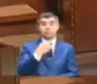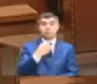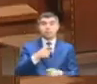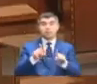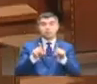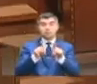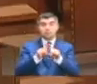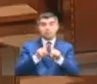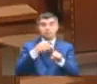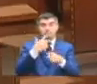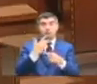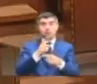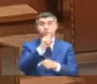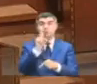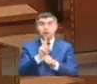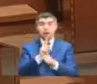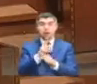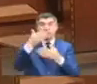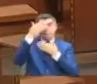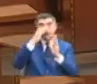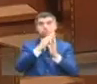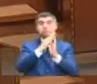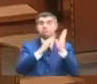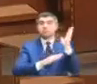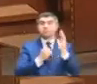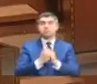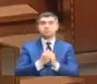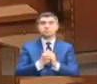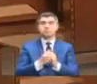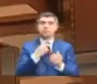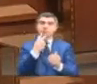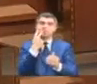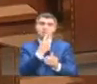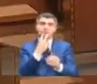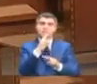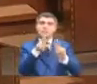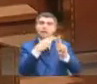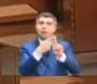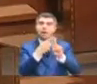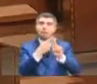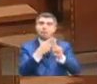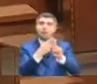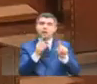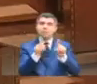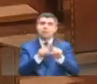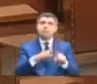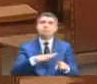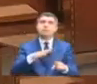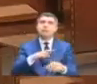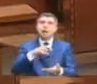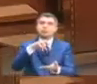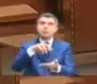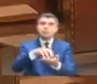حقا، ما انتبهتش شكون اللي كيطرح السؤال باش نوجد يعني شنو درنا في الاقليم، فدرتها